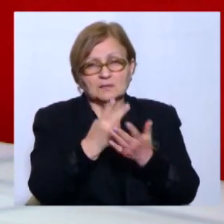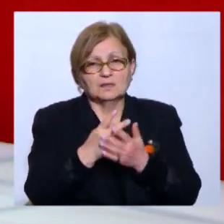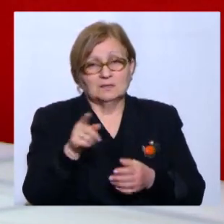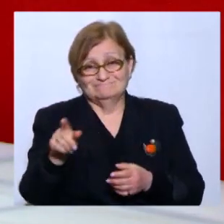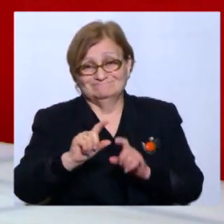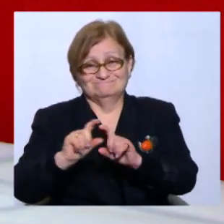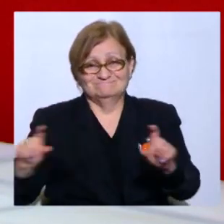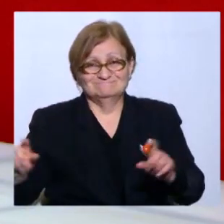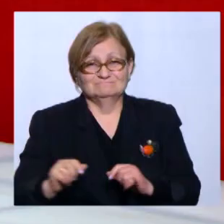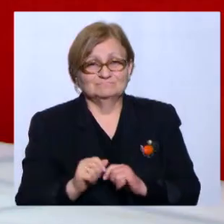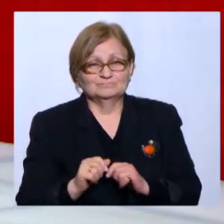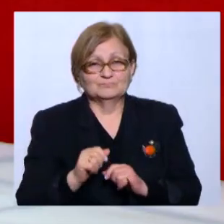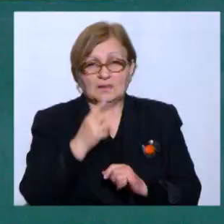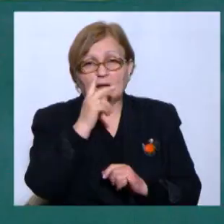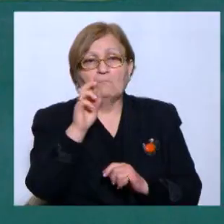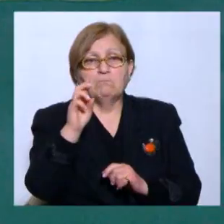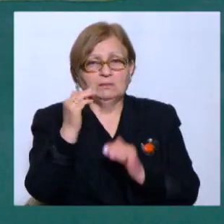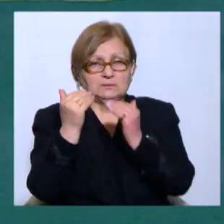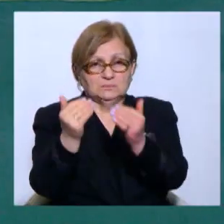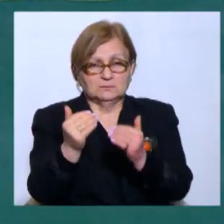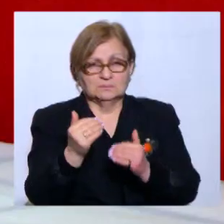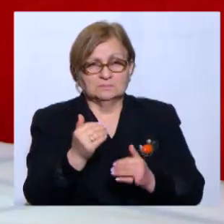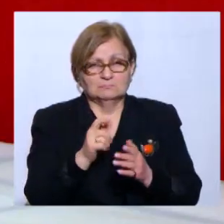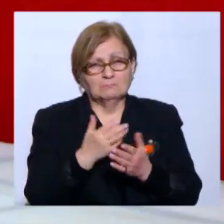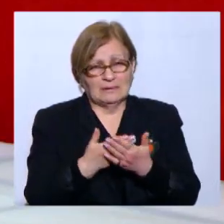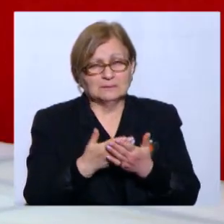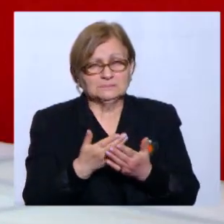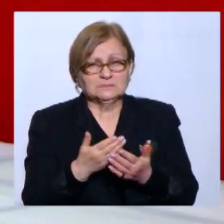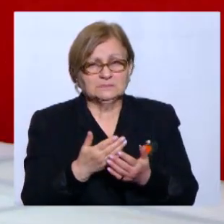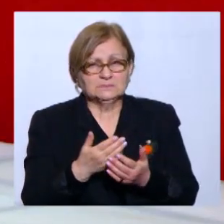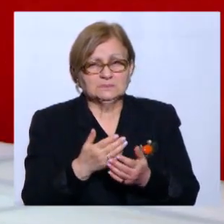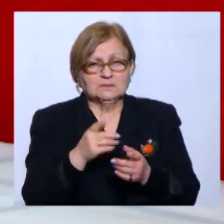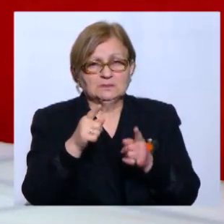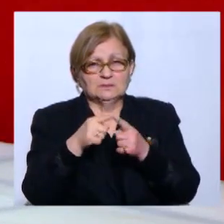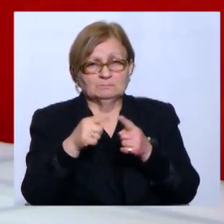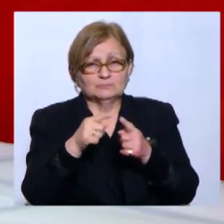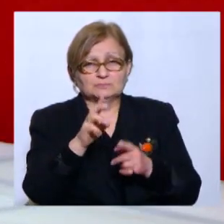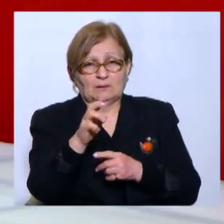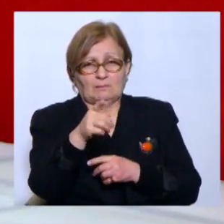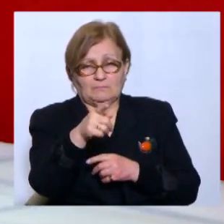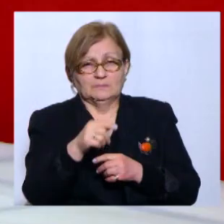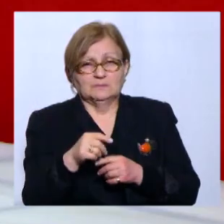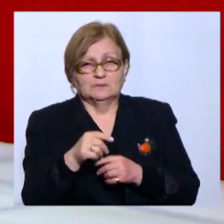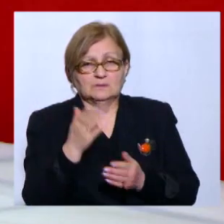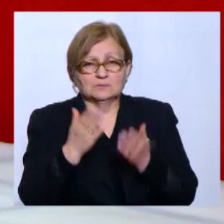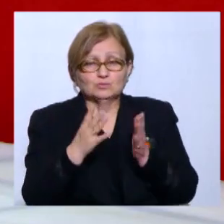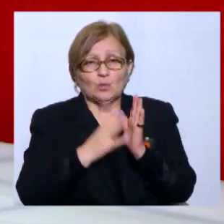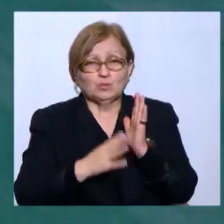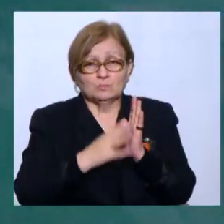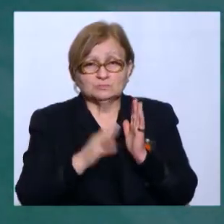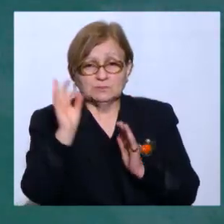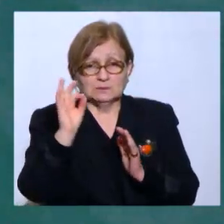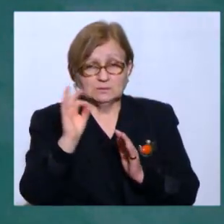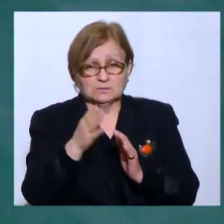ავიღოთ b-სთვის სიტყვაზე კუთხე b თუ არის 90